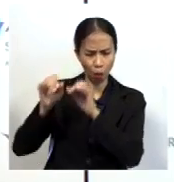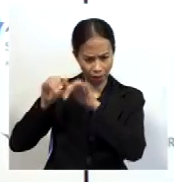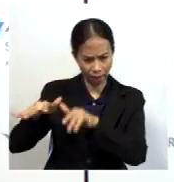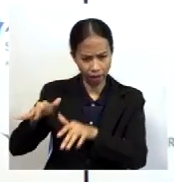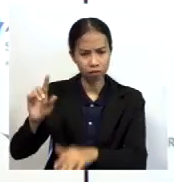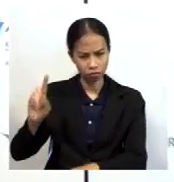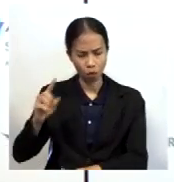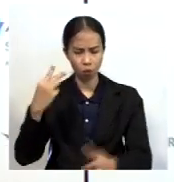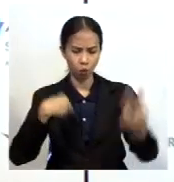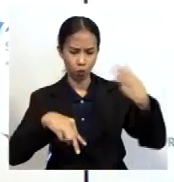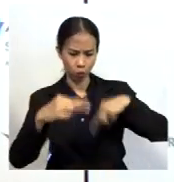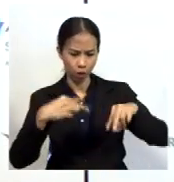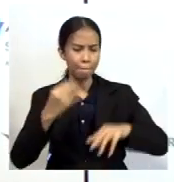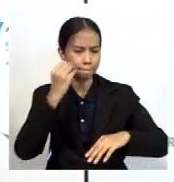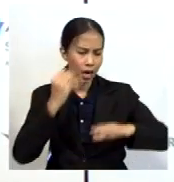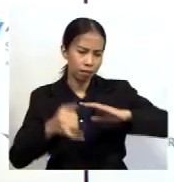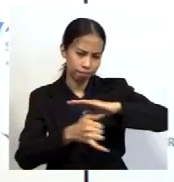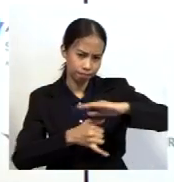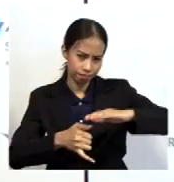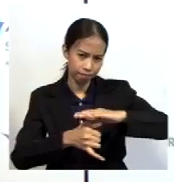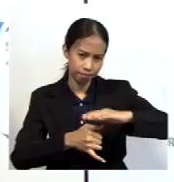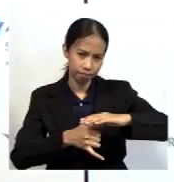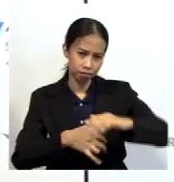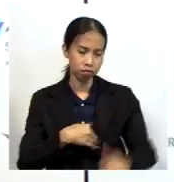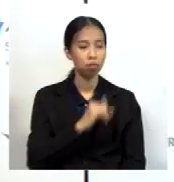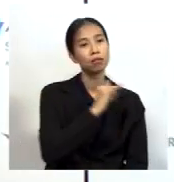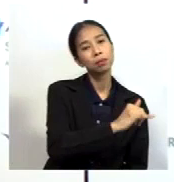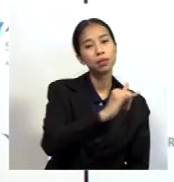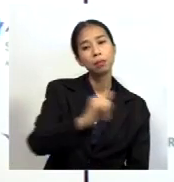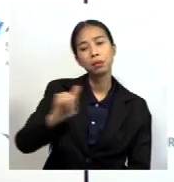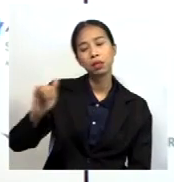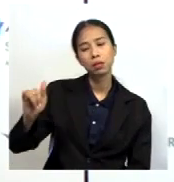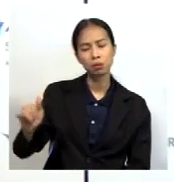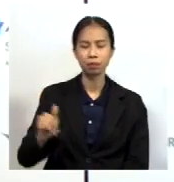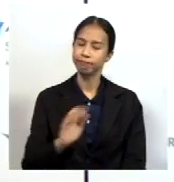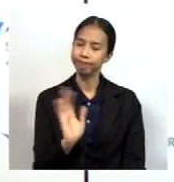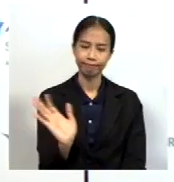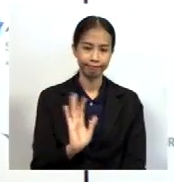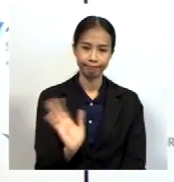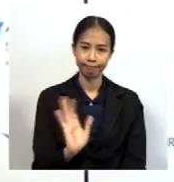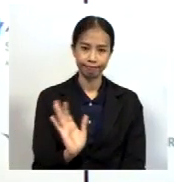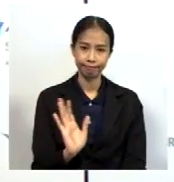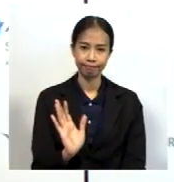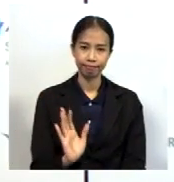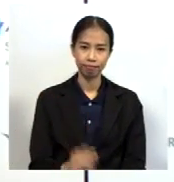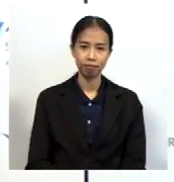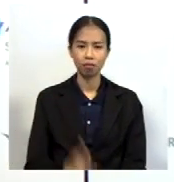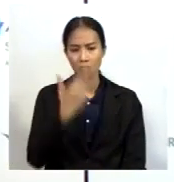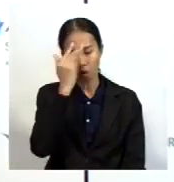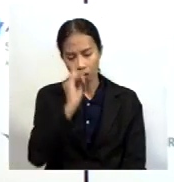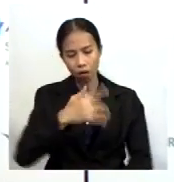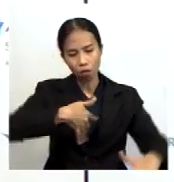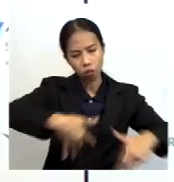ณาให้ท่านได้ดูแลสุขภาพอยู่ที่บ้านนะครับอย่าเที่ยวออกไปในที่ที่เป็นกลุ่มชนหรือว่า